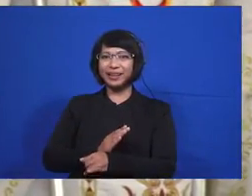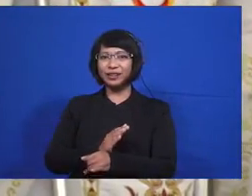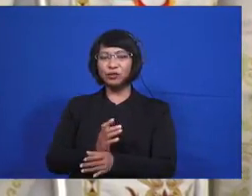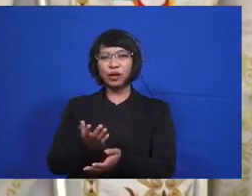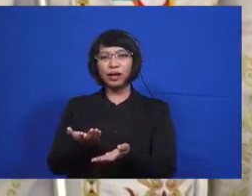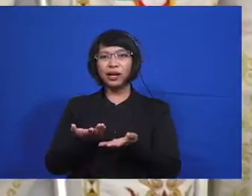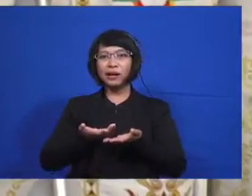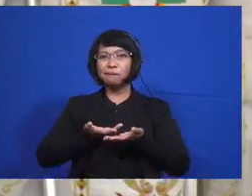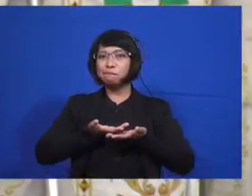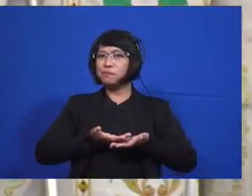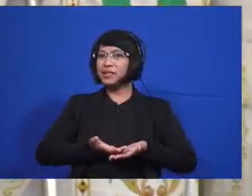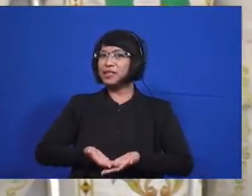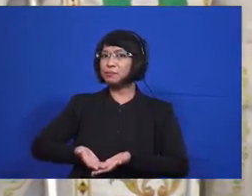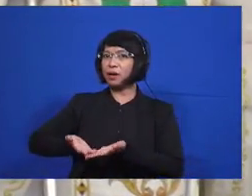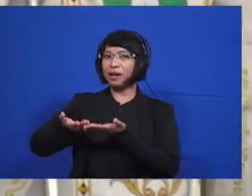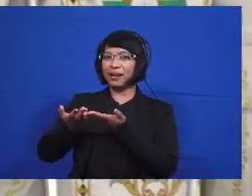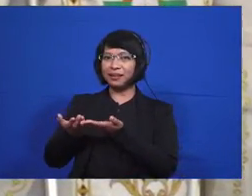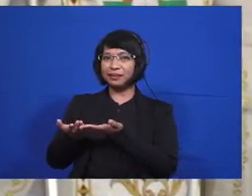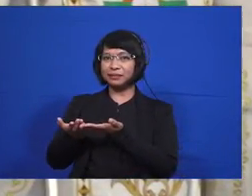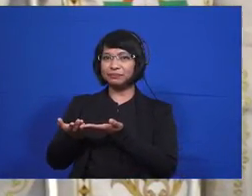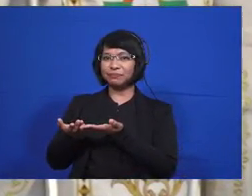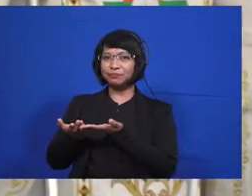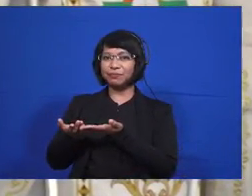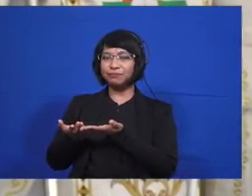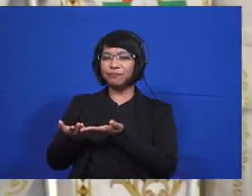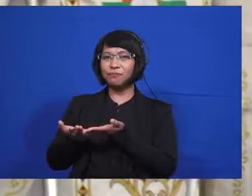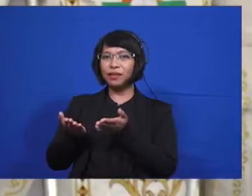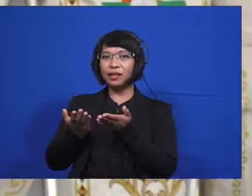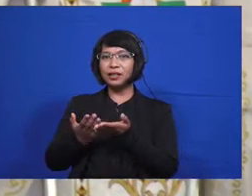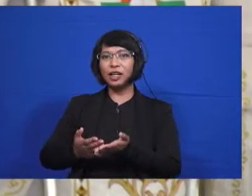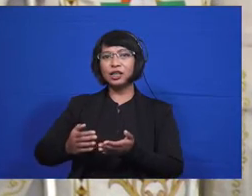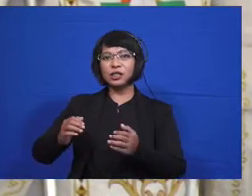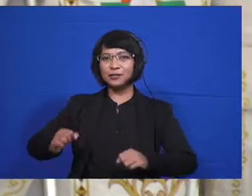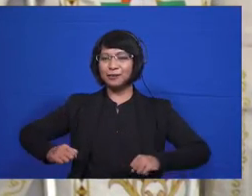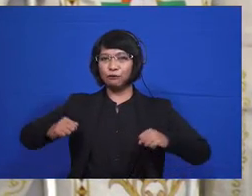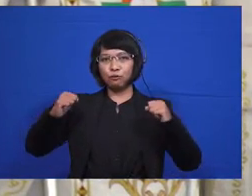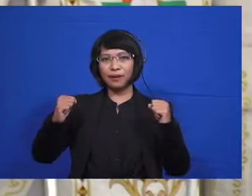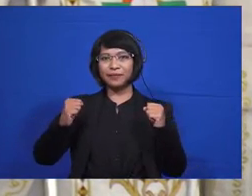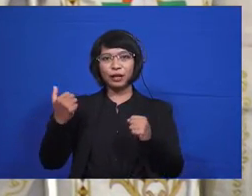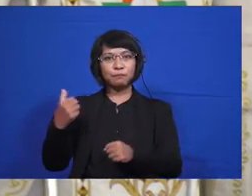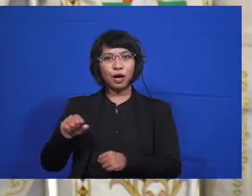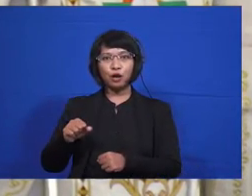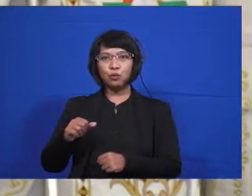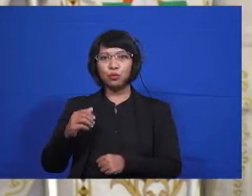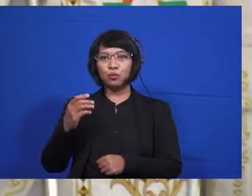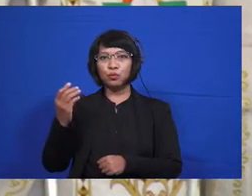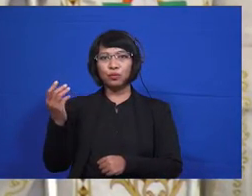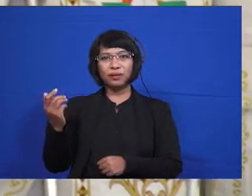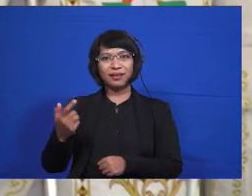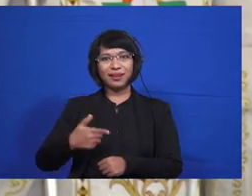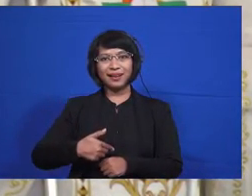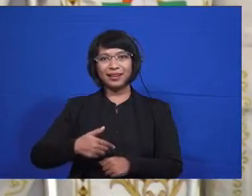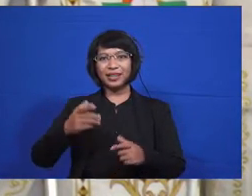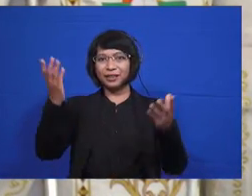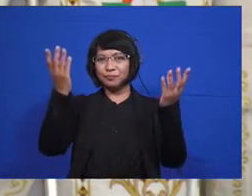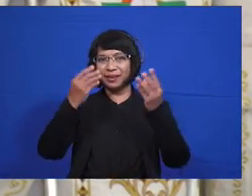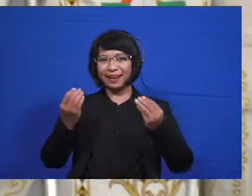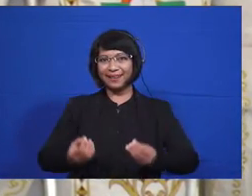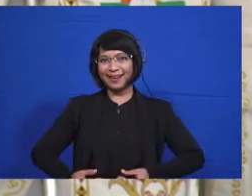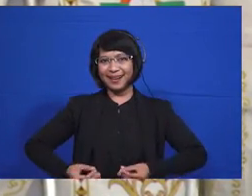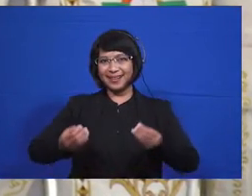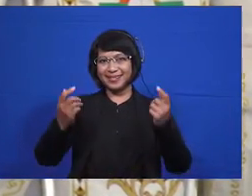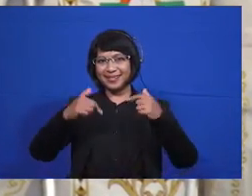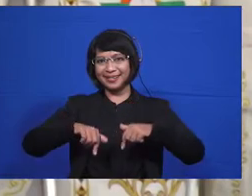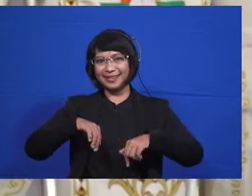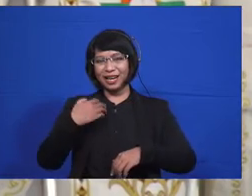kami persembahkan dan atas kekuatan baru dari perayaan Ekaristi ini. Kami mohon semoga